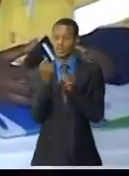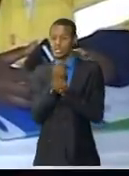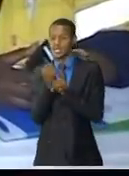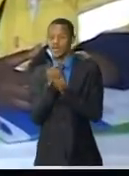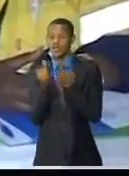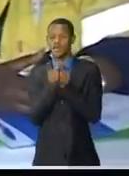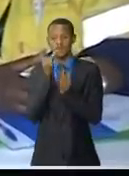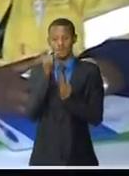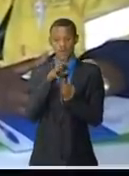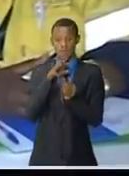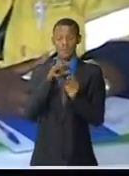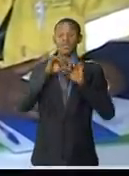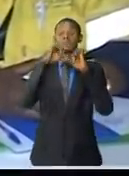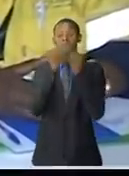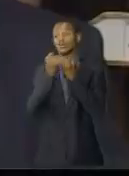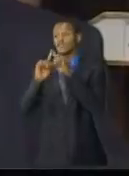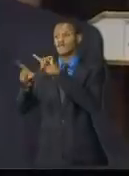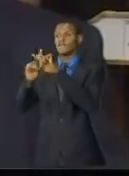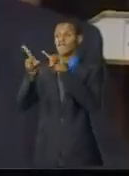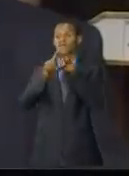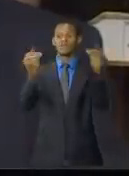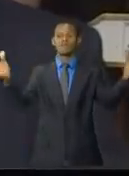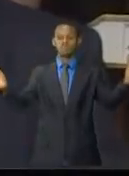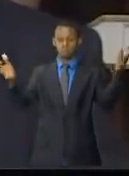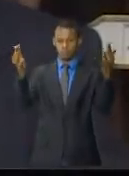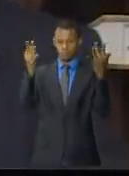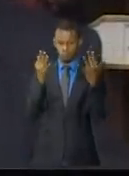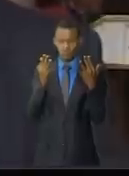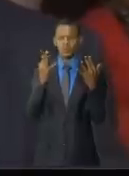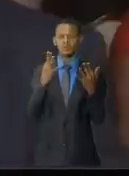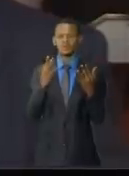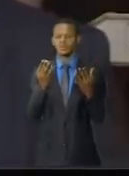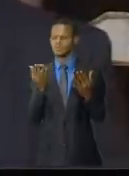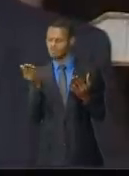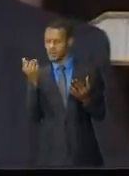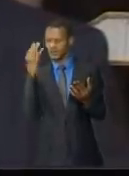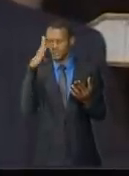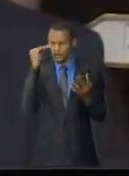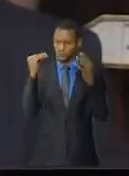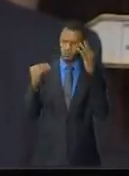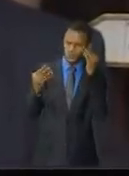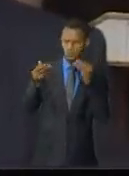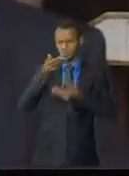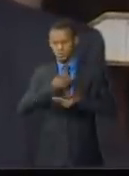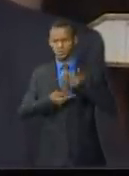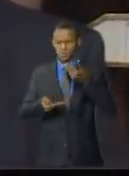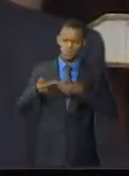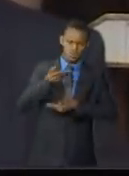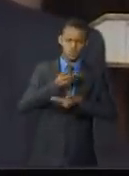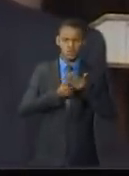pour que chacune d'elles donne un peu son expérience, donne les défis qu'elles rencontrent dans